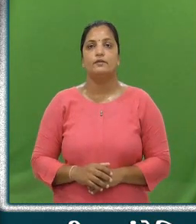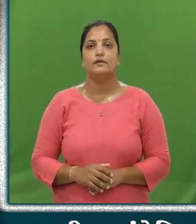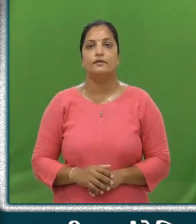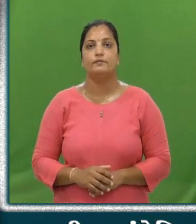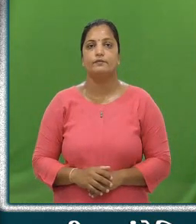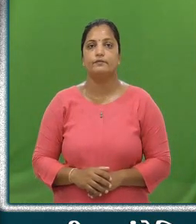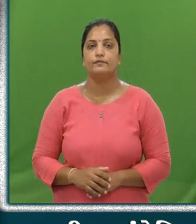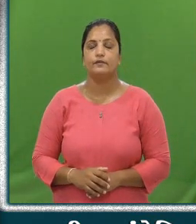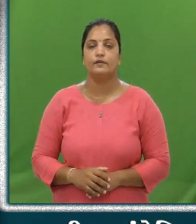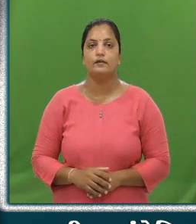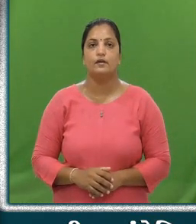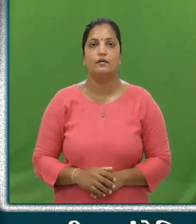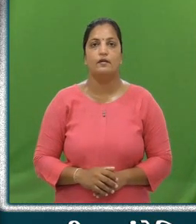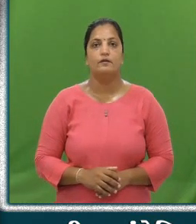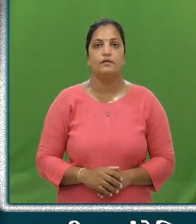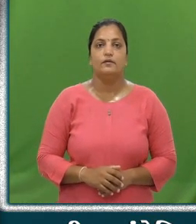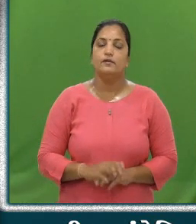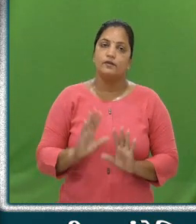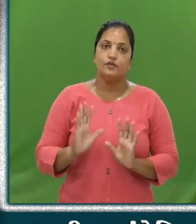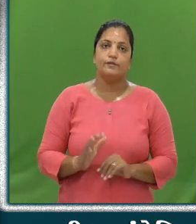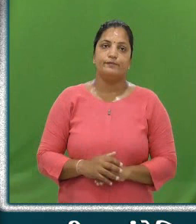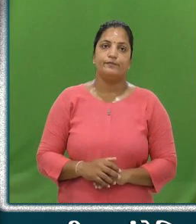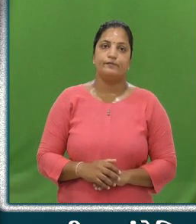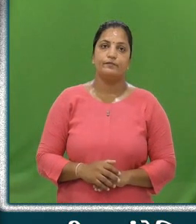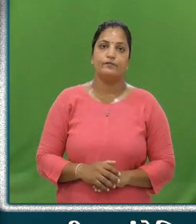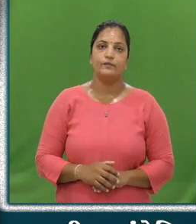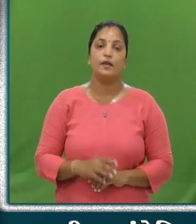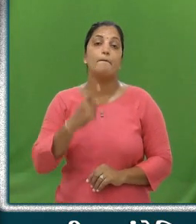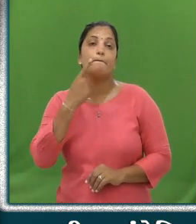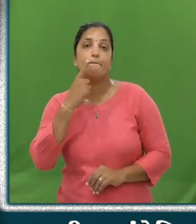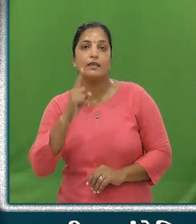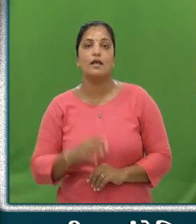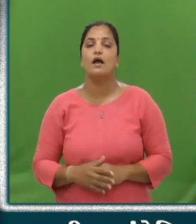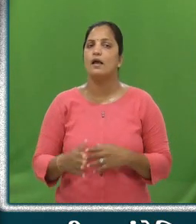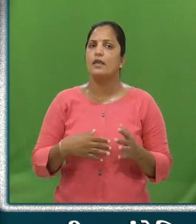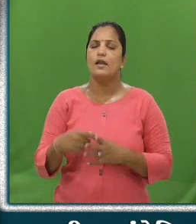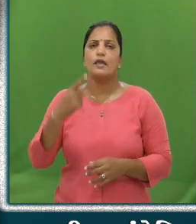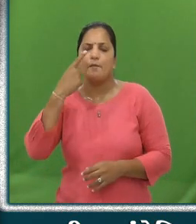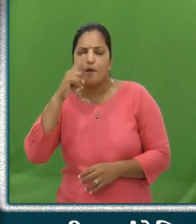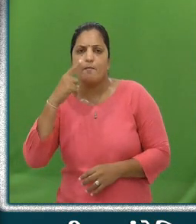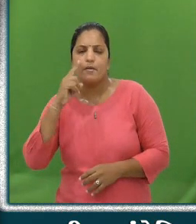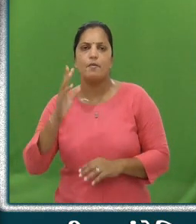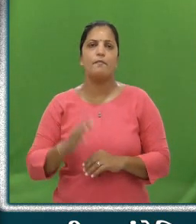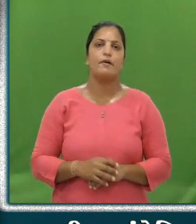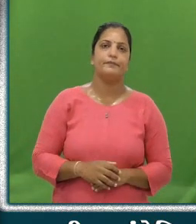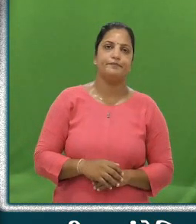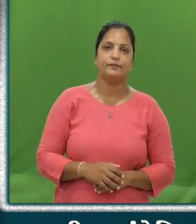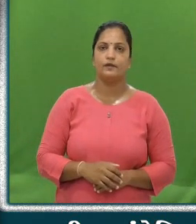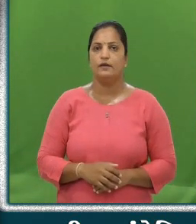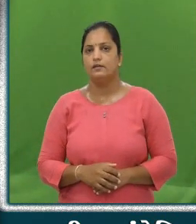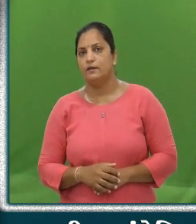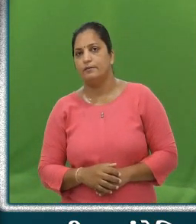આ રીતે એ રંગસૂત્રની પ્રતિકૃતિ આવતી હોય છે પિતૃ એટલે જે એમની પિતૃ પેઢી જે છે અને